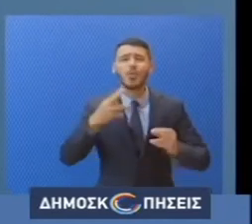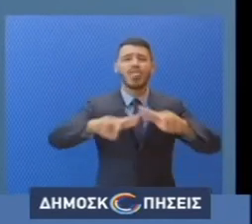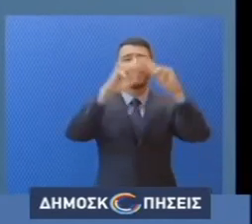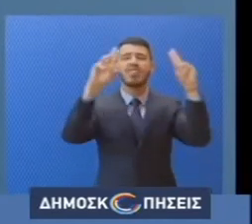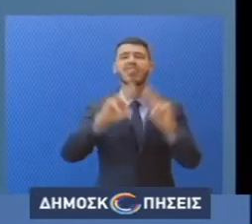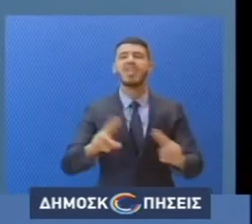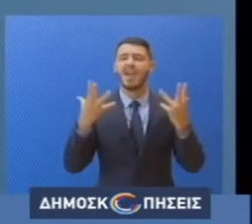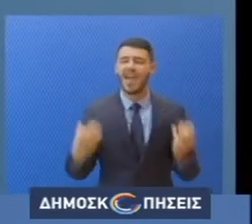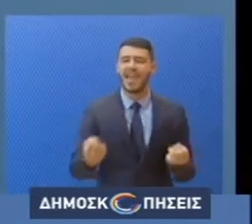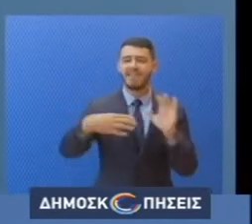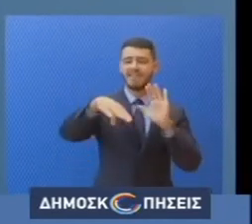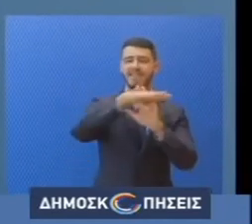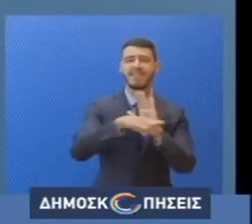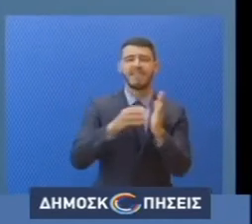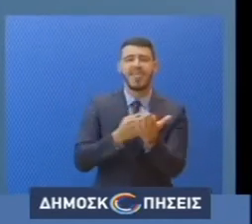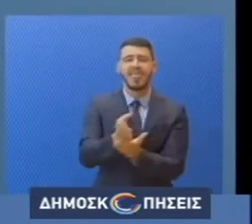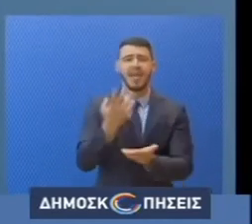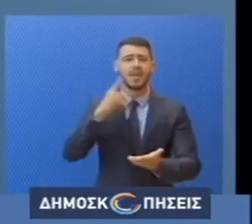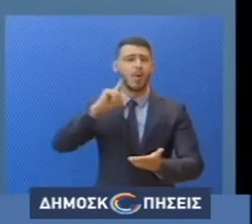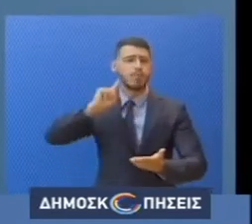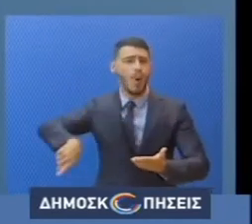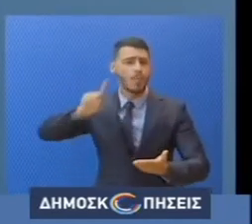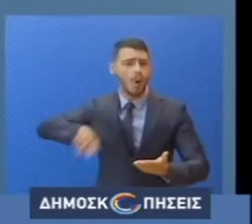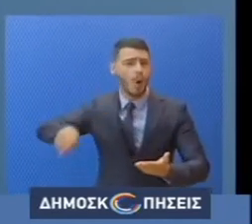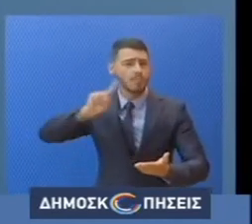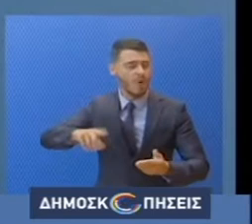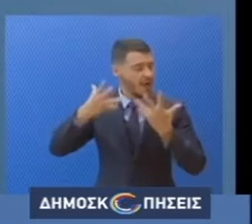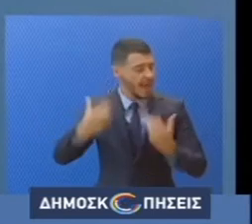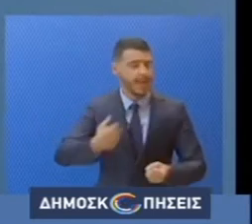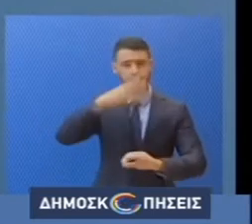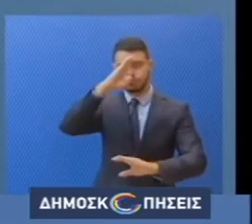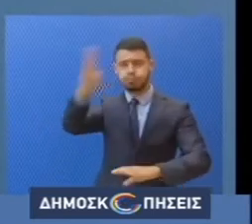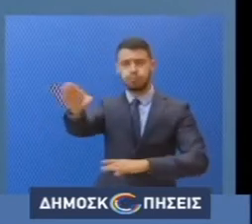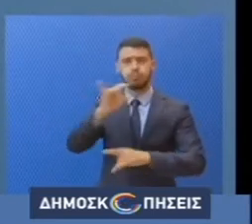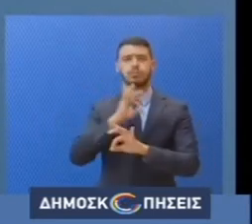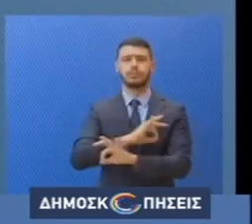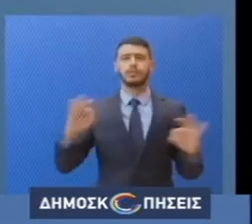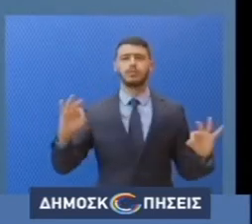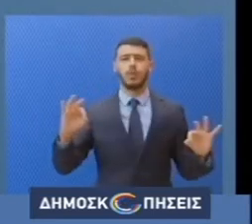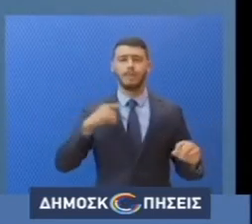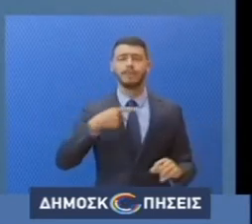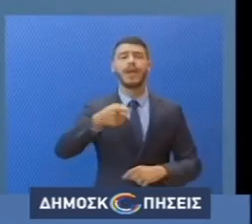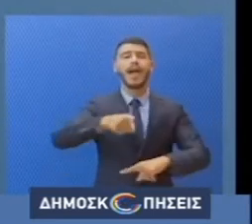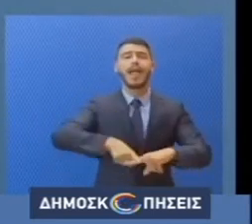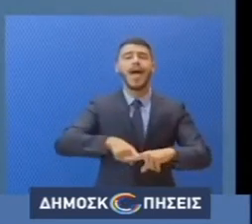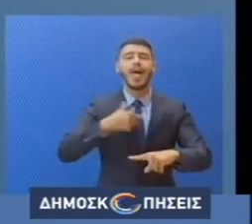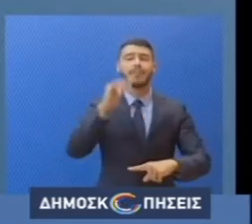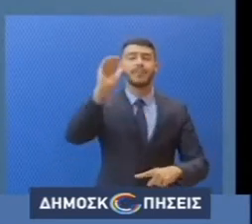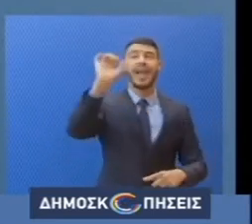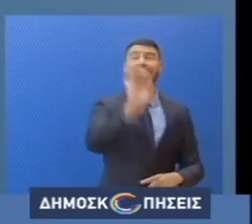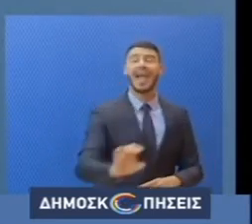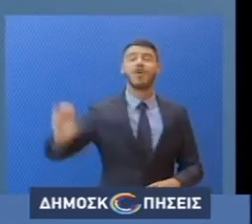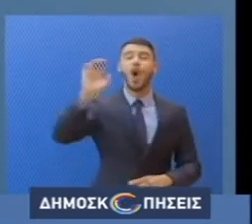και το διεθνές δίκαιο θα έχουν συγκεκριμένες συνέπειες. Η Ελλάδα ζητά από την Ευρωπαϊκή Ένωση να έχει έτοιμο